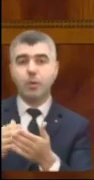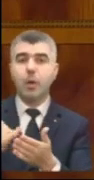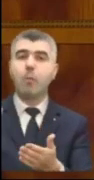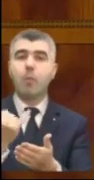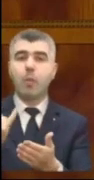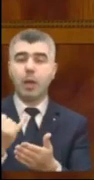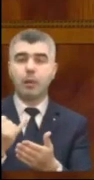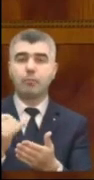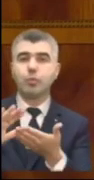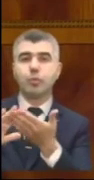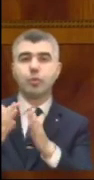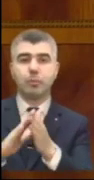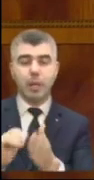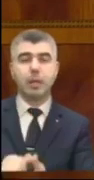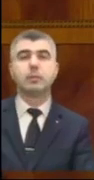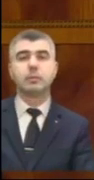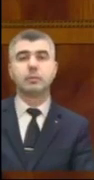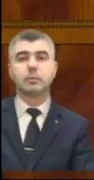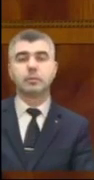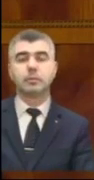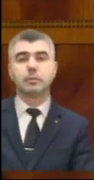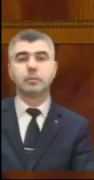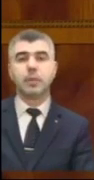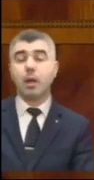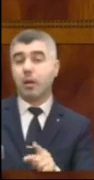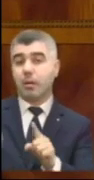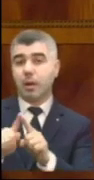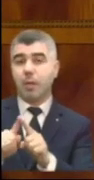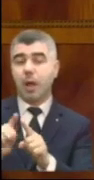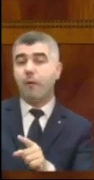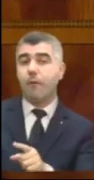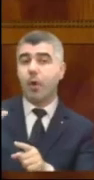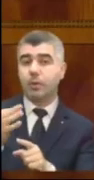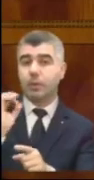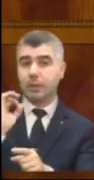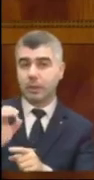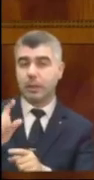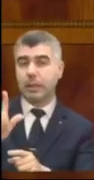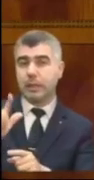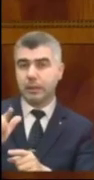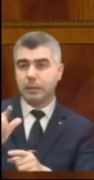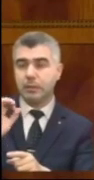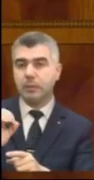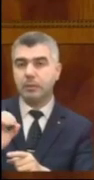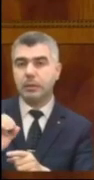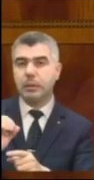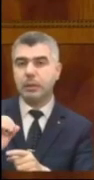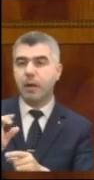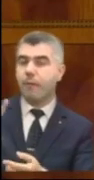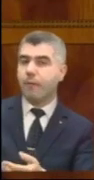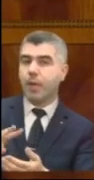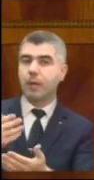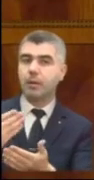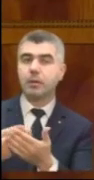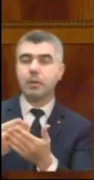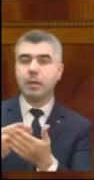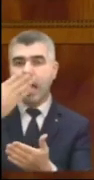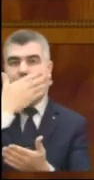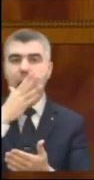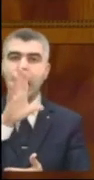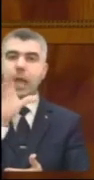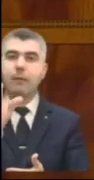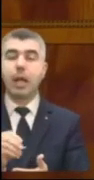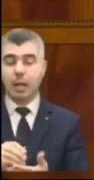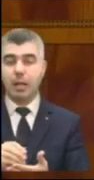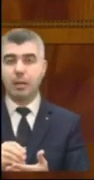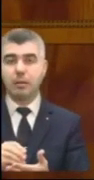الشريكة الوفية لهذا المجتمع. أن الجالية الفرنسية الحاضرة هنا بكل تنوعها هي الأكثر عددا